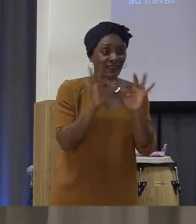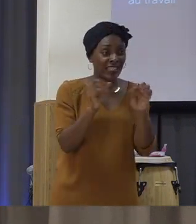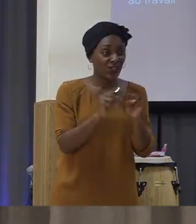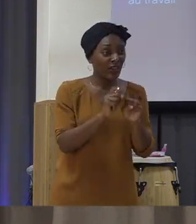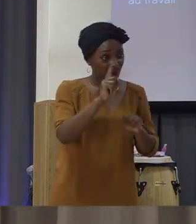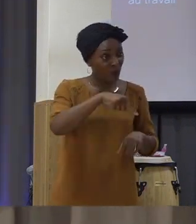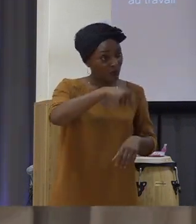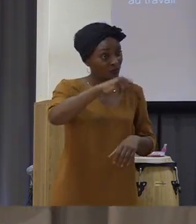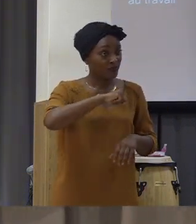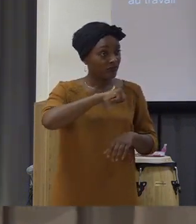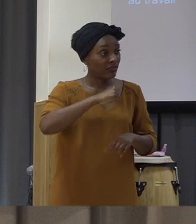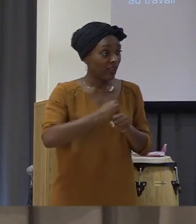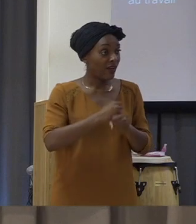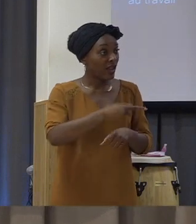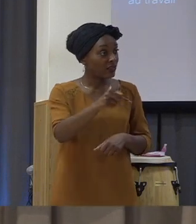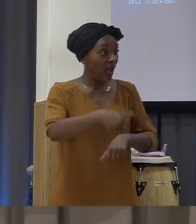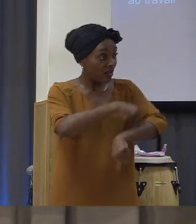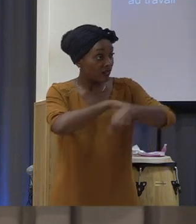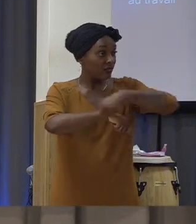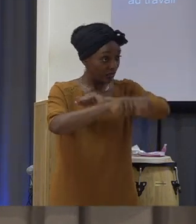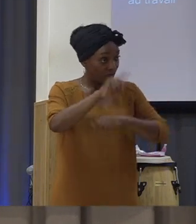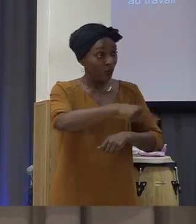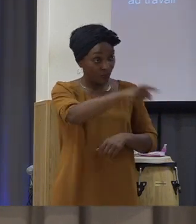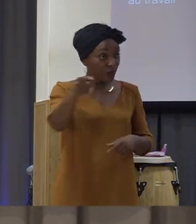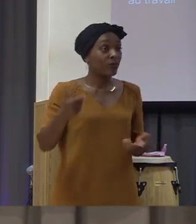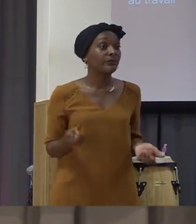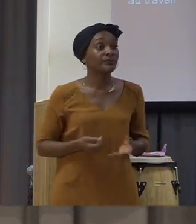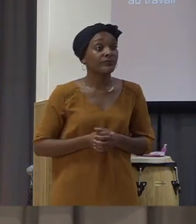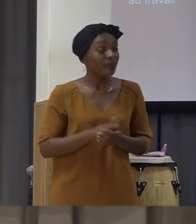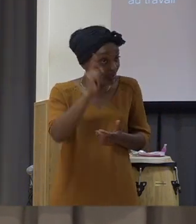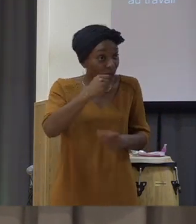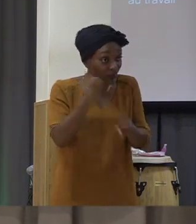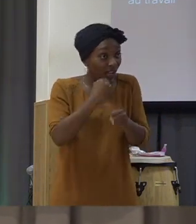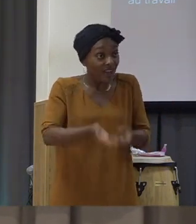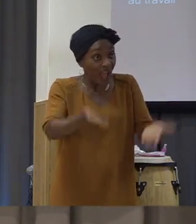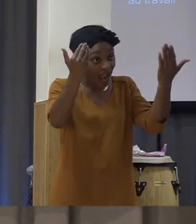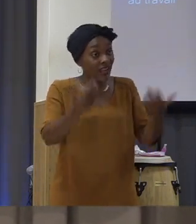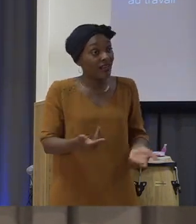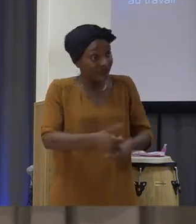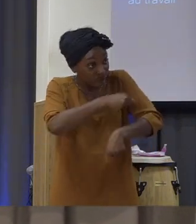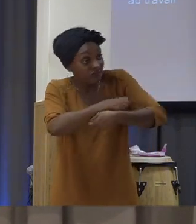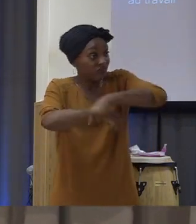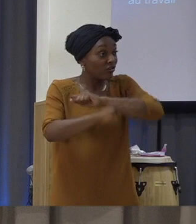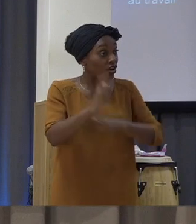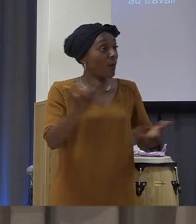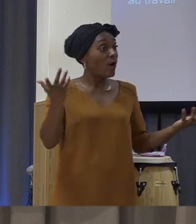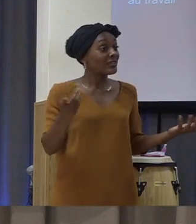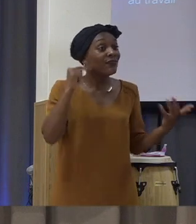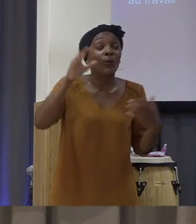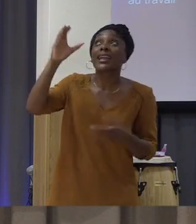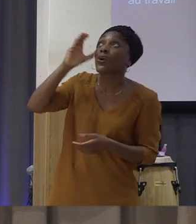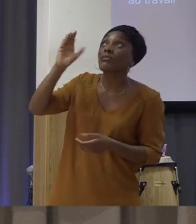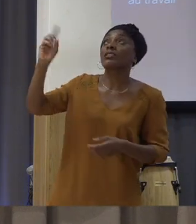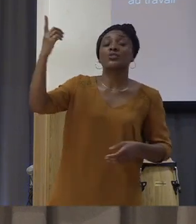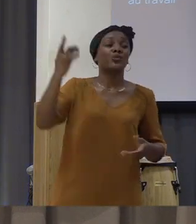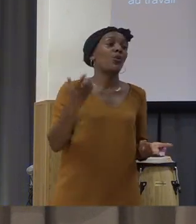travail. Tout simplement, qu'il faut se mettre au travail, qu'il faut être à l'écoute de Dieu,